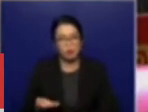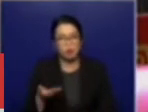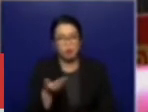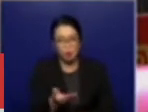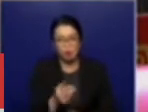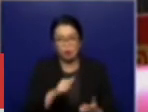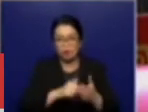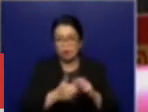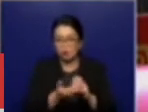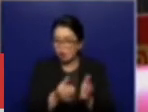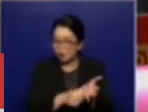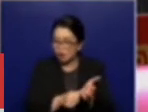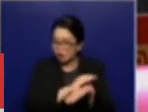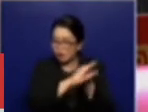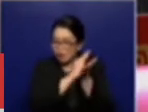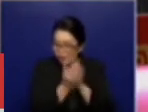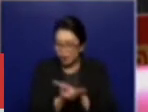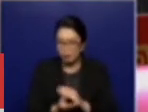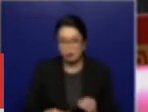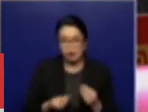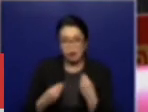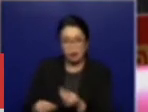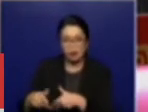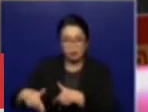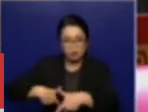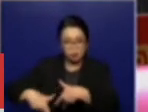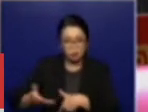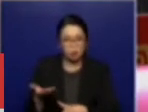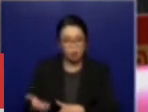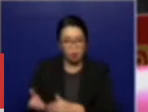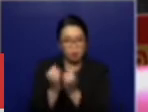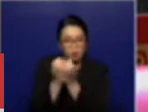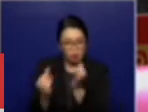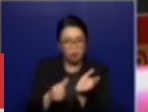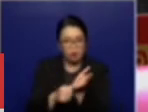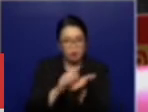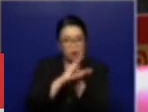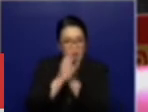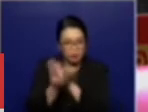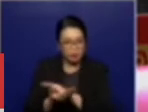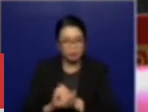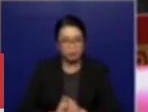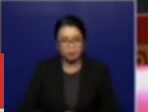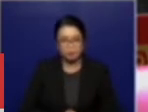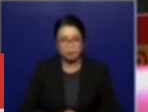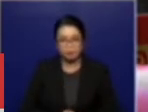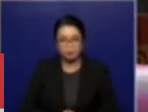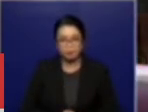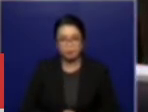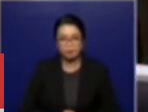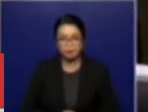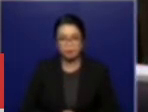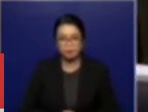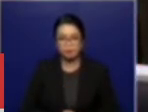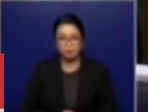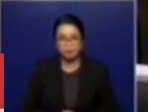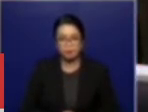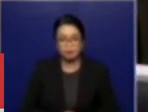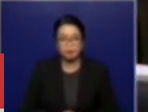การเคลื่อนไหวของน้องๆเยาวชนของพวกเราทั่วประเทศท่านประธานที่เคารพครับ